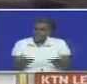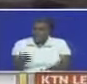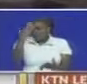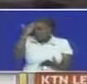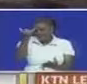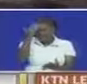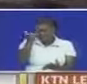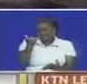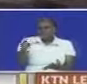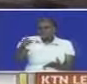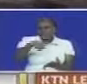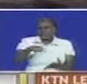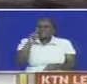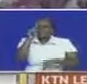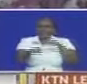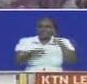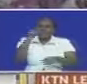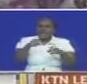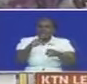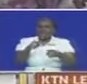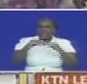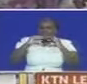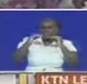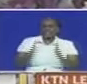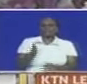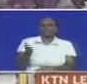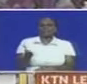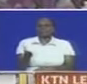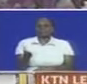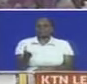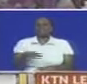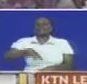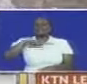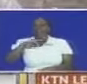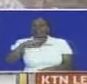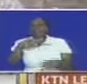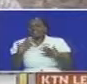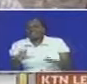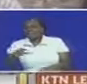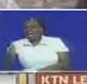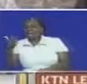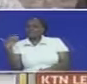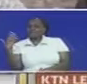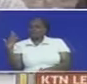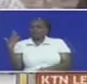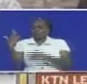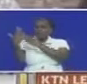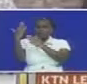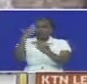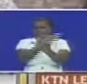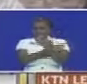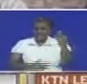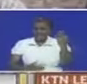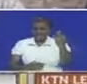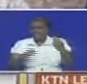sasa tunalaumu instructors? Amekuwa wengine mkono, wengine macho.